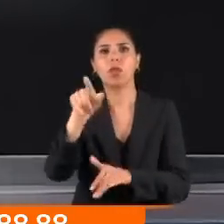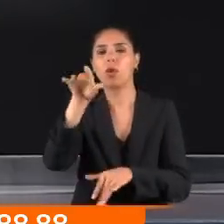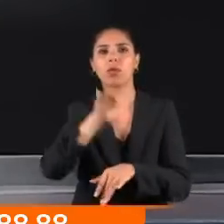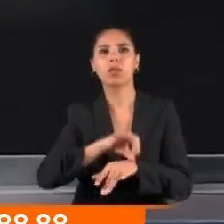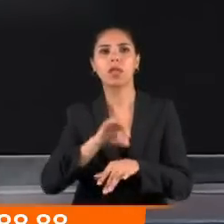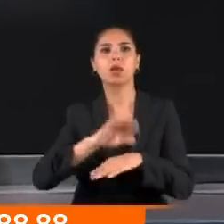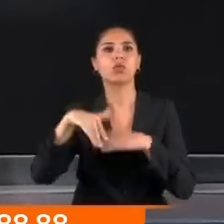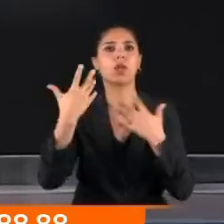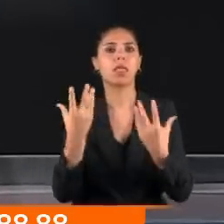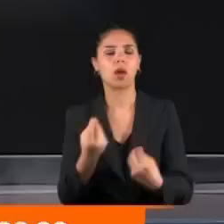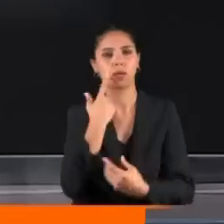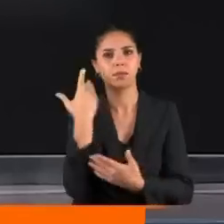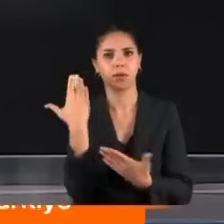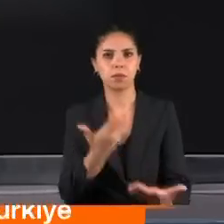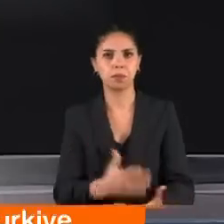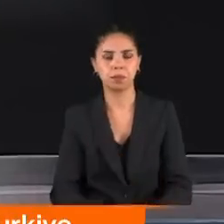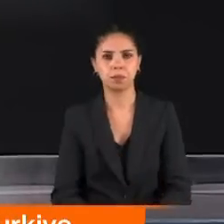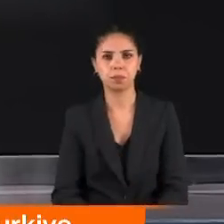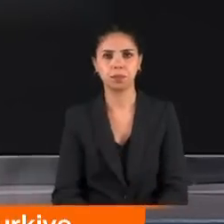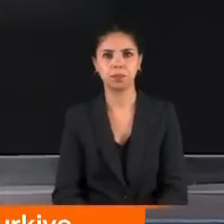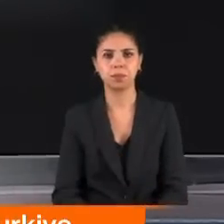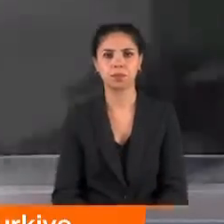o anlarda ve sonrasında neler yaşandı.